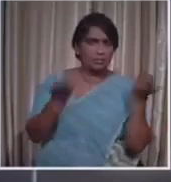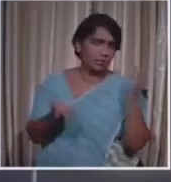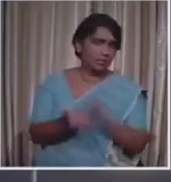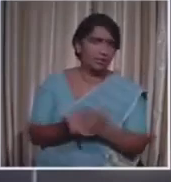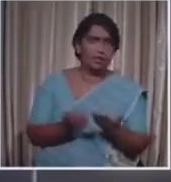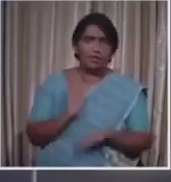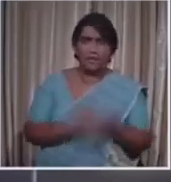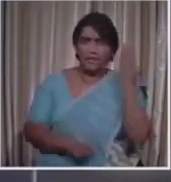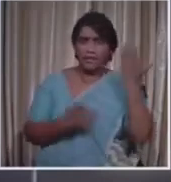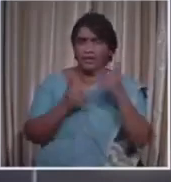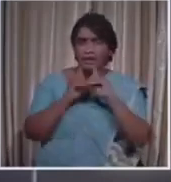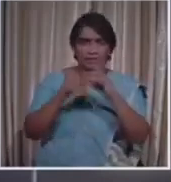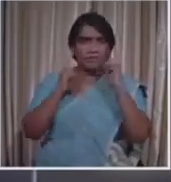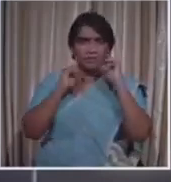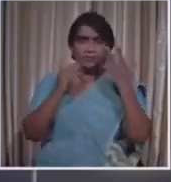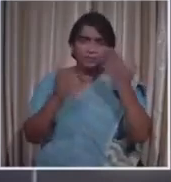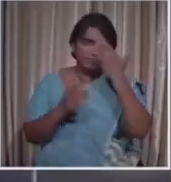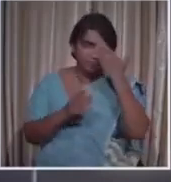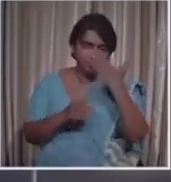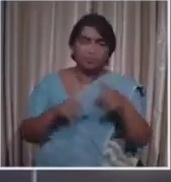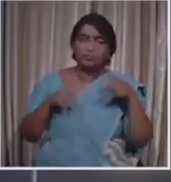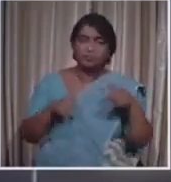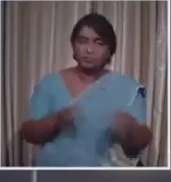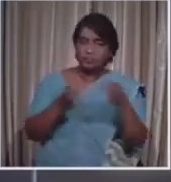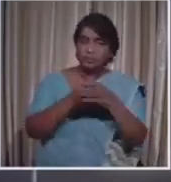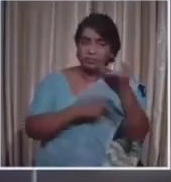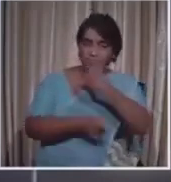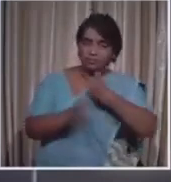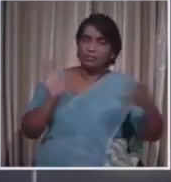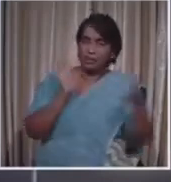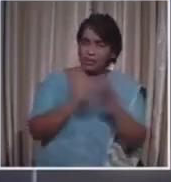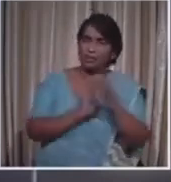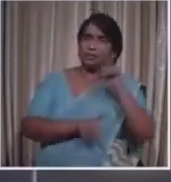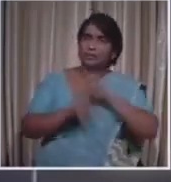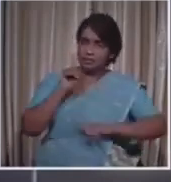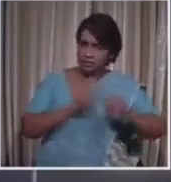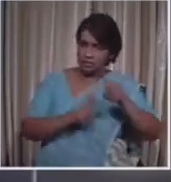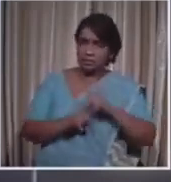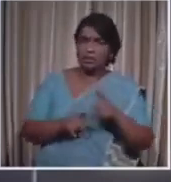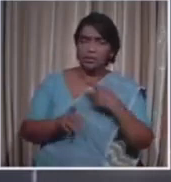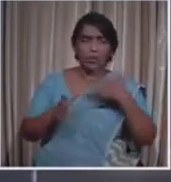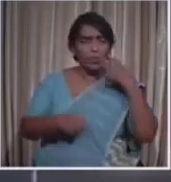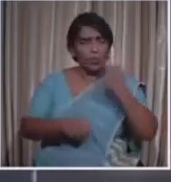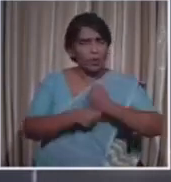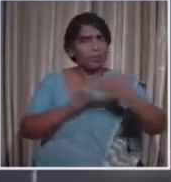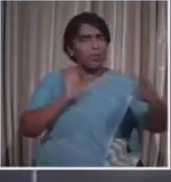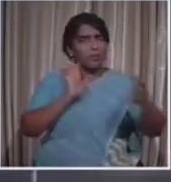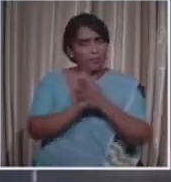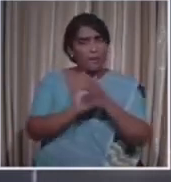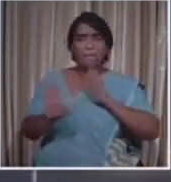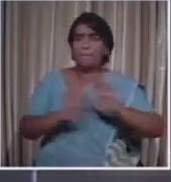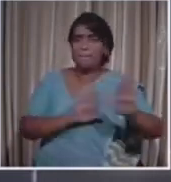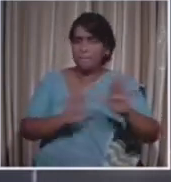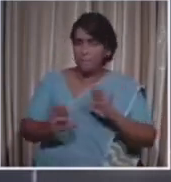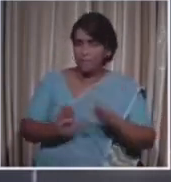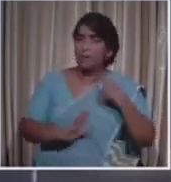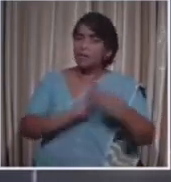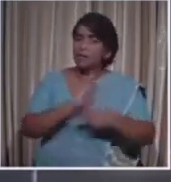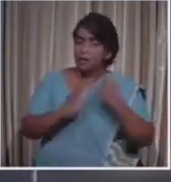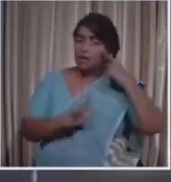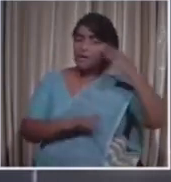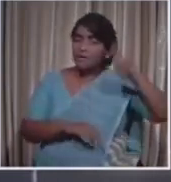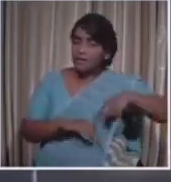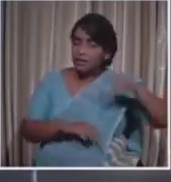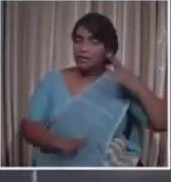වෙනවයි කියන්නේ මොකද්ද කියලා. කරුණා කරලා අපි මේ පක්ෂ ටික එකතු වෙලා සාකච්ඡා කරලා සර්වපාක්ෂික පාලනයක් පිහිටුවලා රටේ